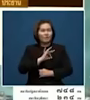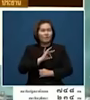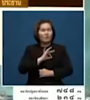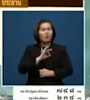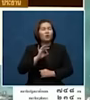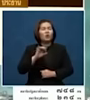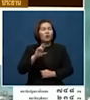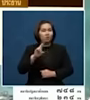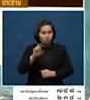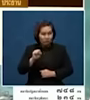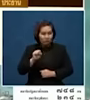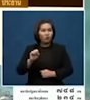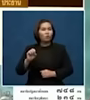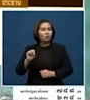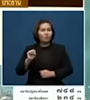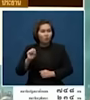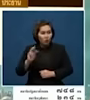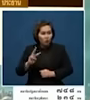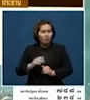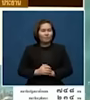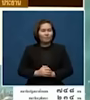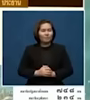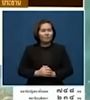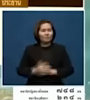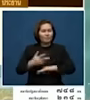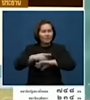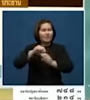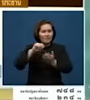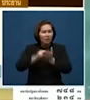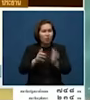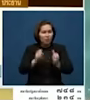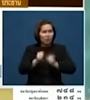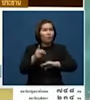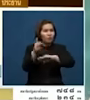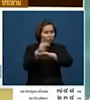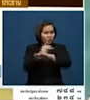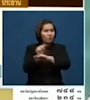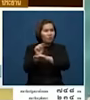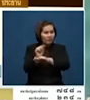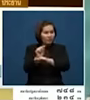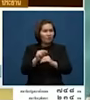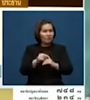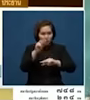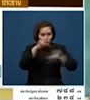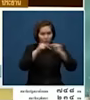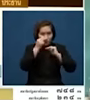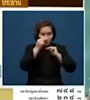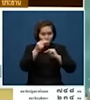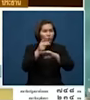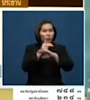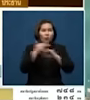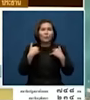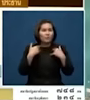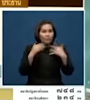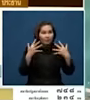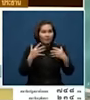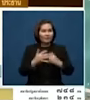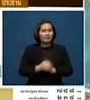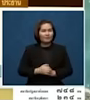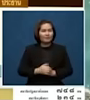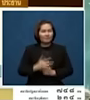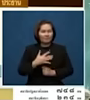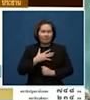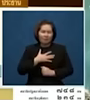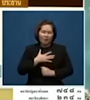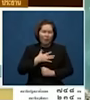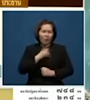ปว่ามันเป็นเนื้อหายังไงคุณสมชายก็เลยบอกว่านี่เป็นความรับผิดชอบของท่านนะคือถ้าชี้หน้าได้ชี้หน้าไป